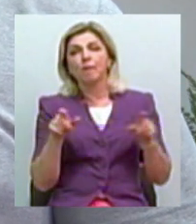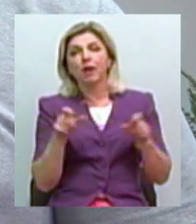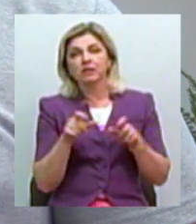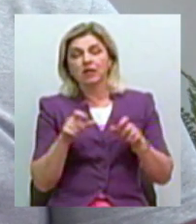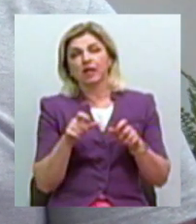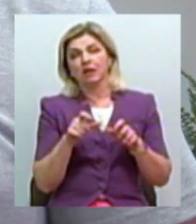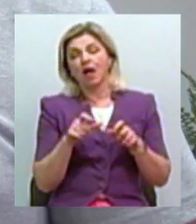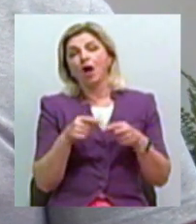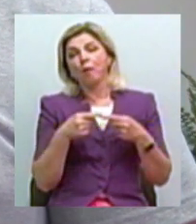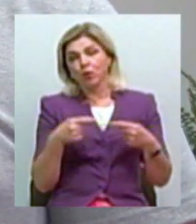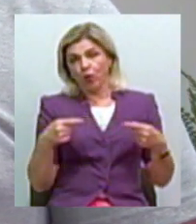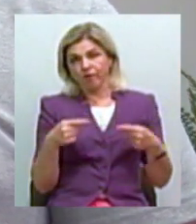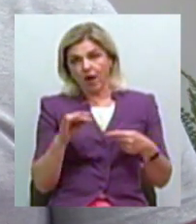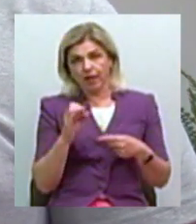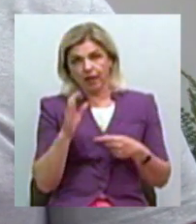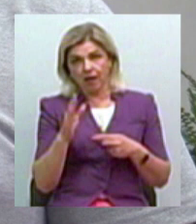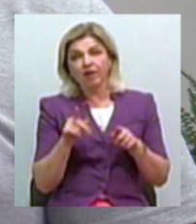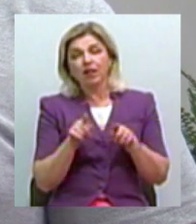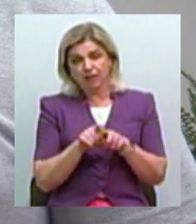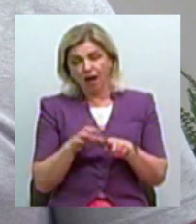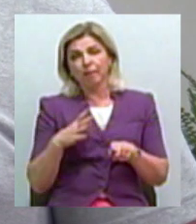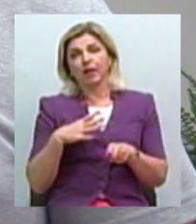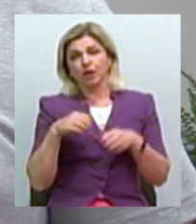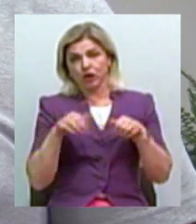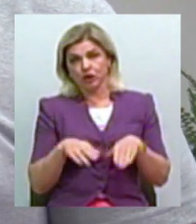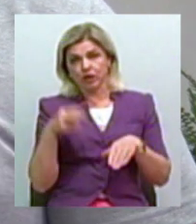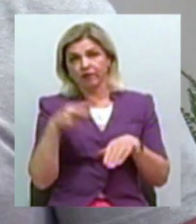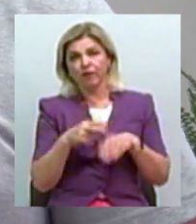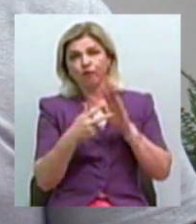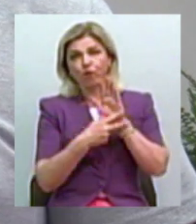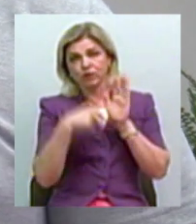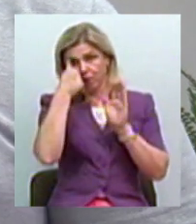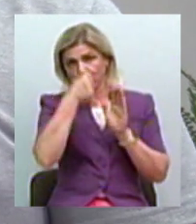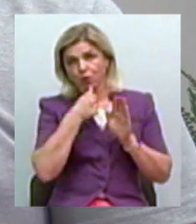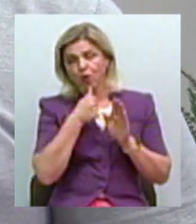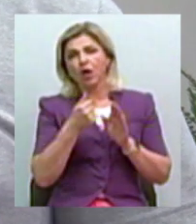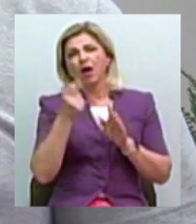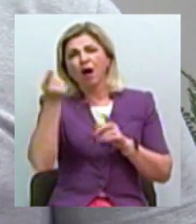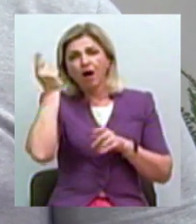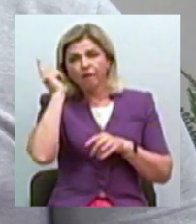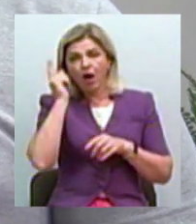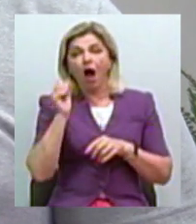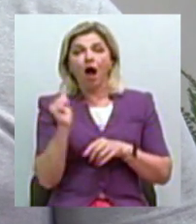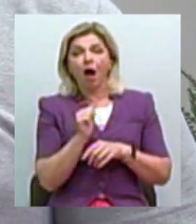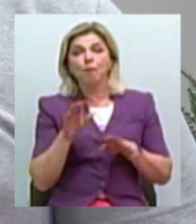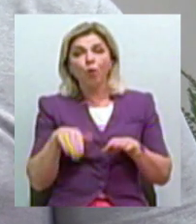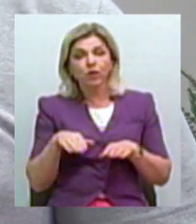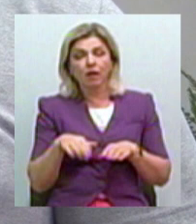промтоварів». І так воно і було, це рішення ще в 2008 році, бозна кода, а потім